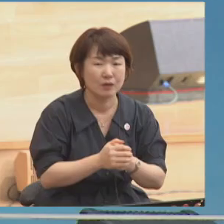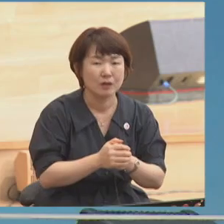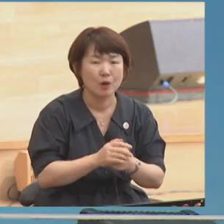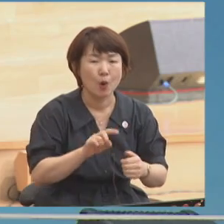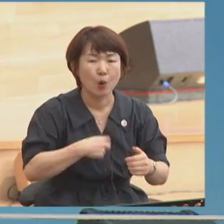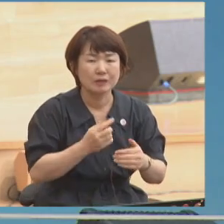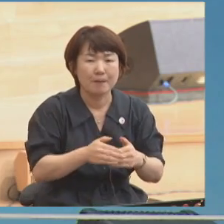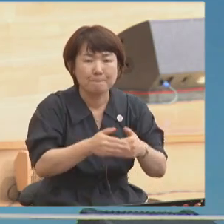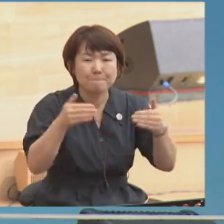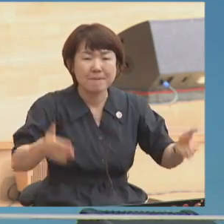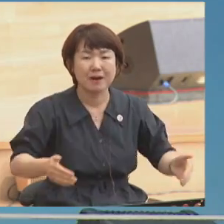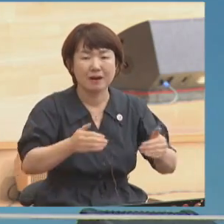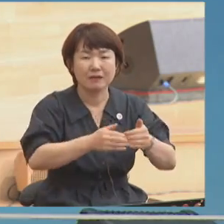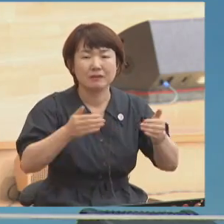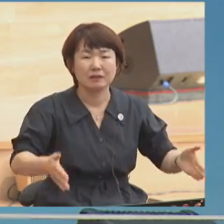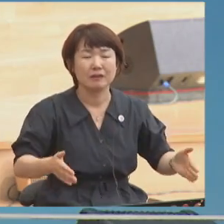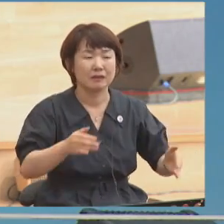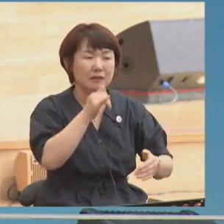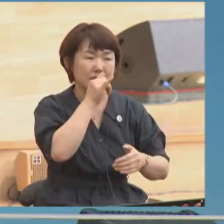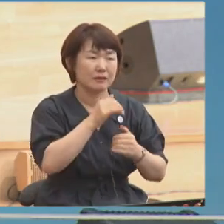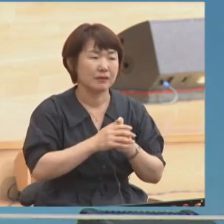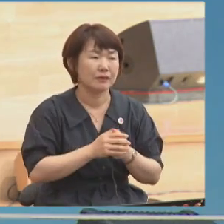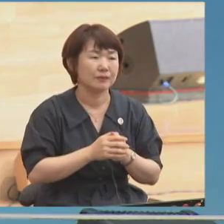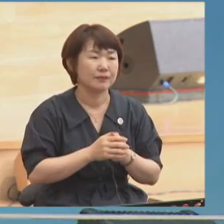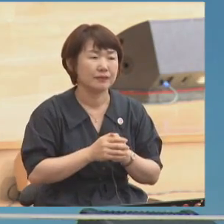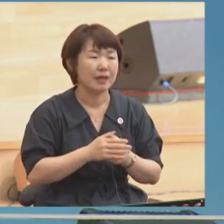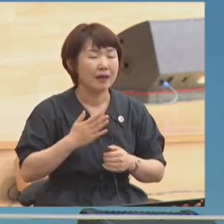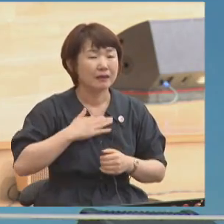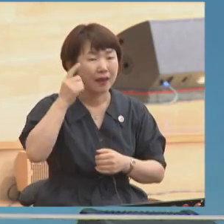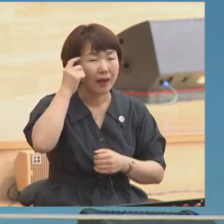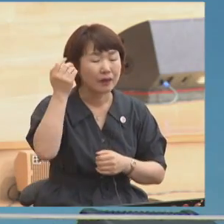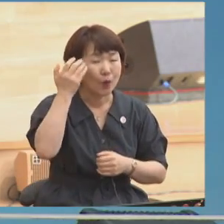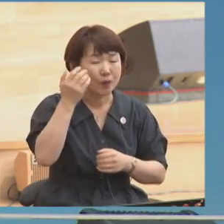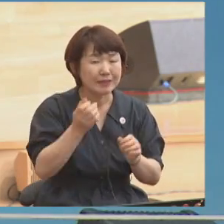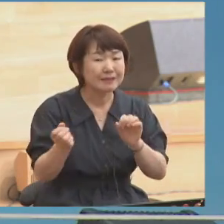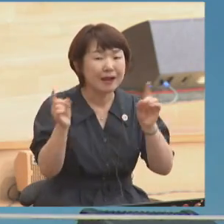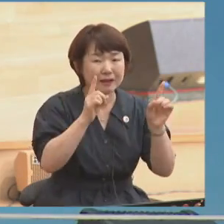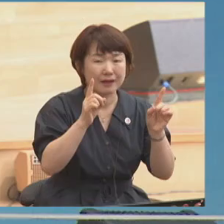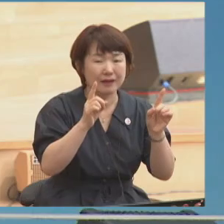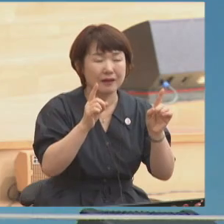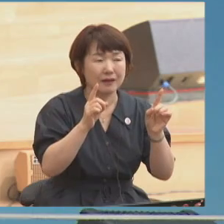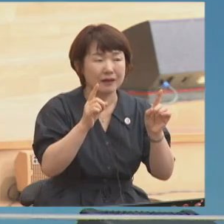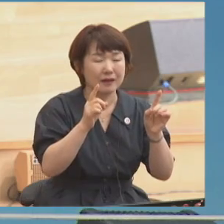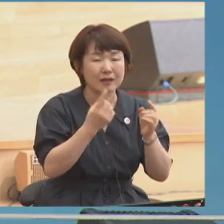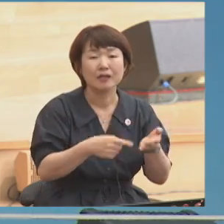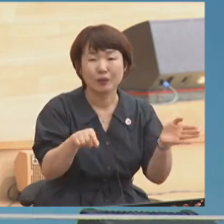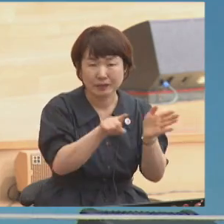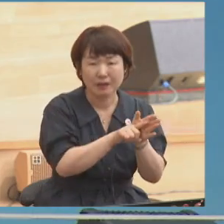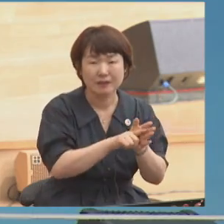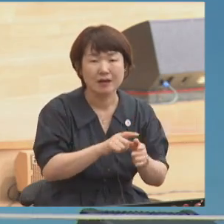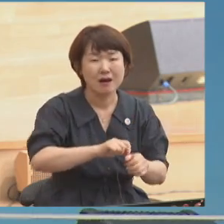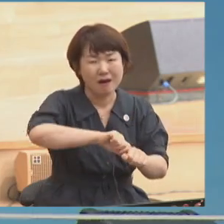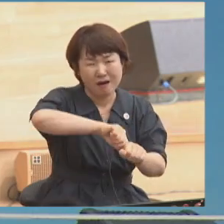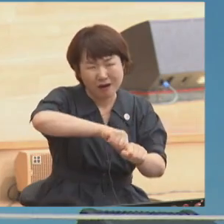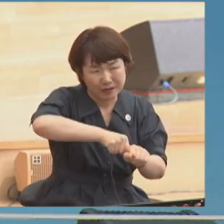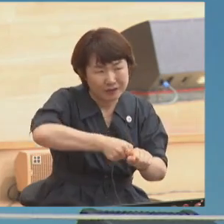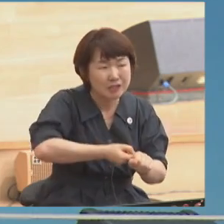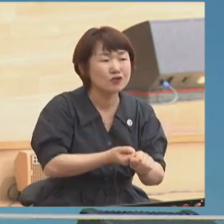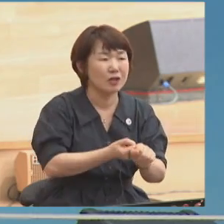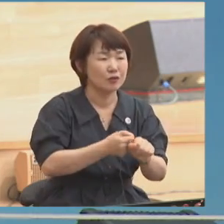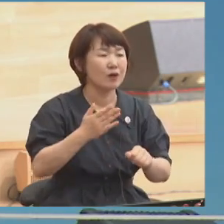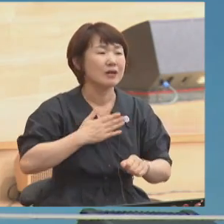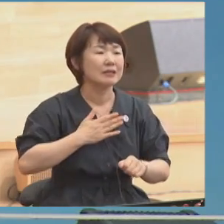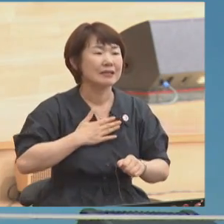여러분 부탁드려요. 내 영혼이 살게 하도록 하기 위해서라도 억지로라도 나